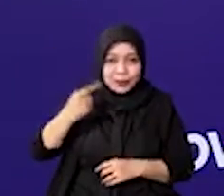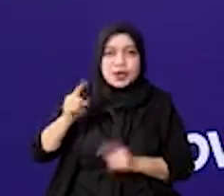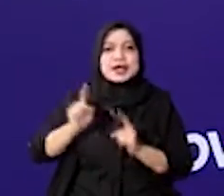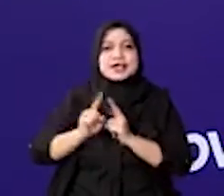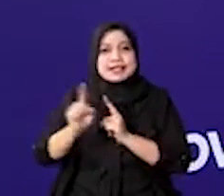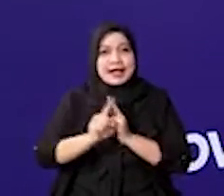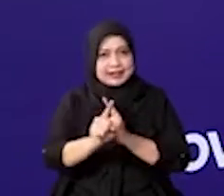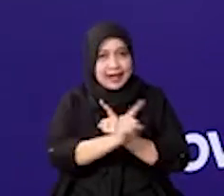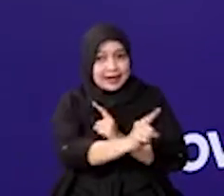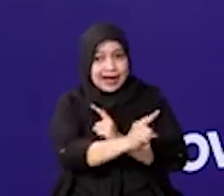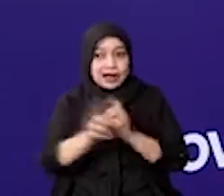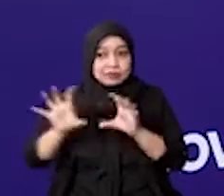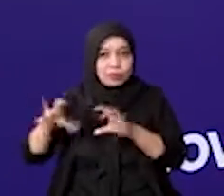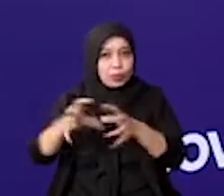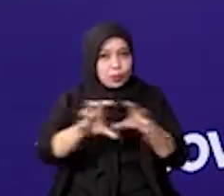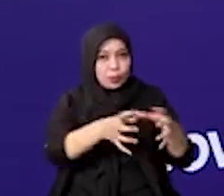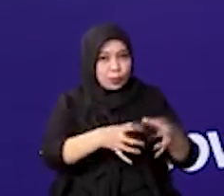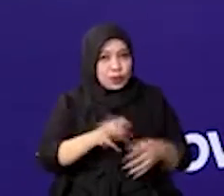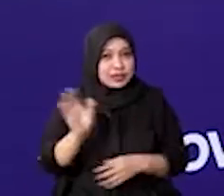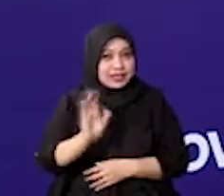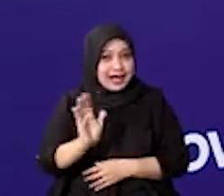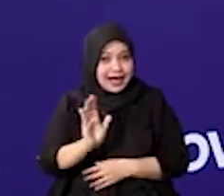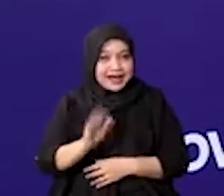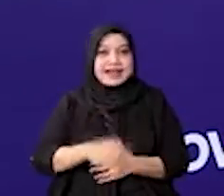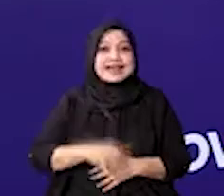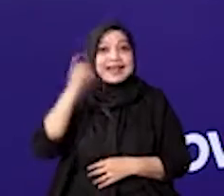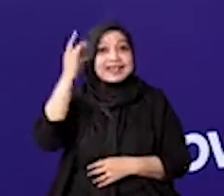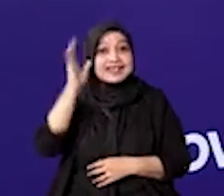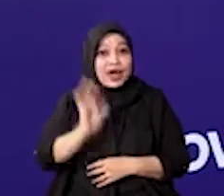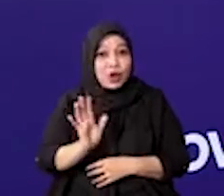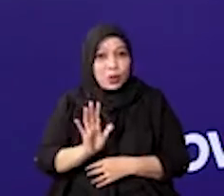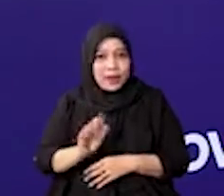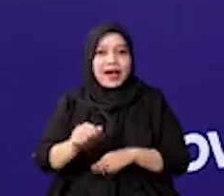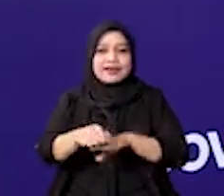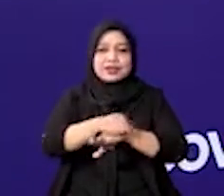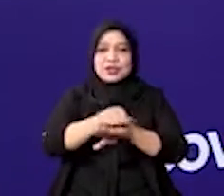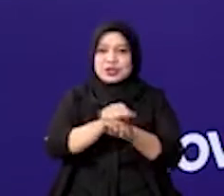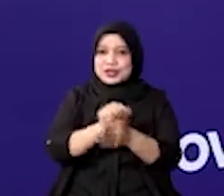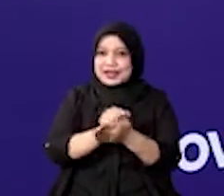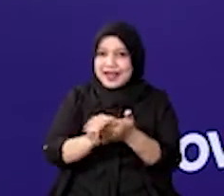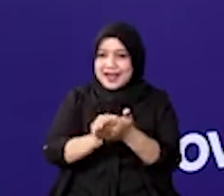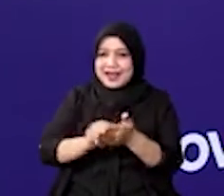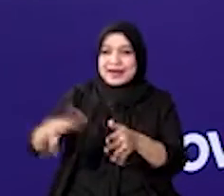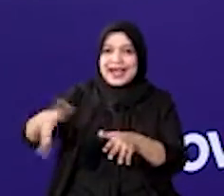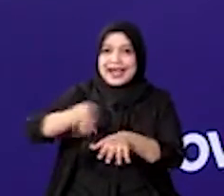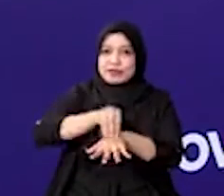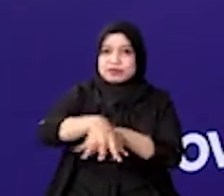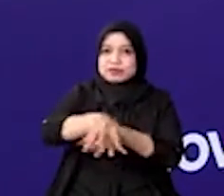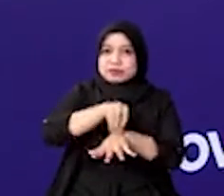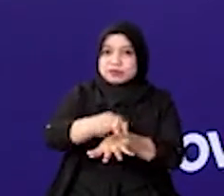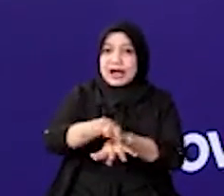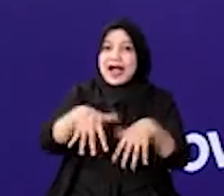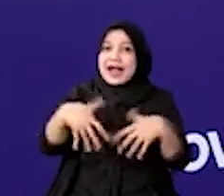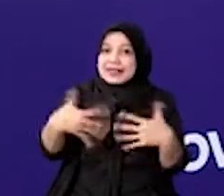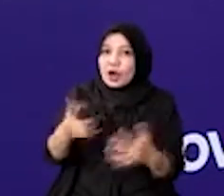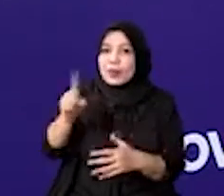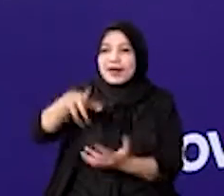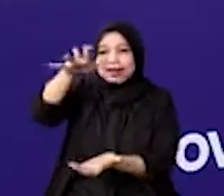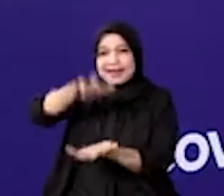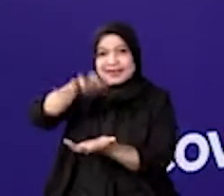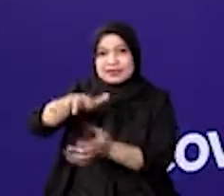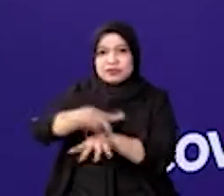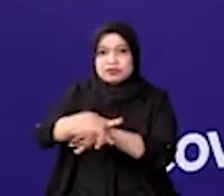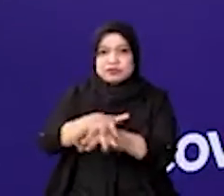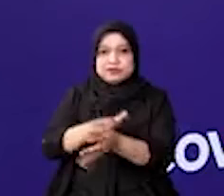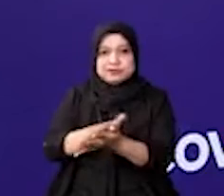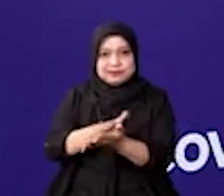masker menjaga jarak dan juga tentunya adalah menghindari kerumunan dan jangan lupa juga untuk selalu mencuci tangan pakai sabun dengan air yang mengalir